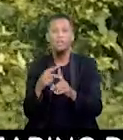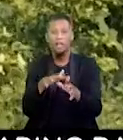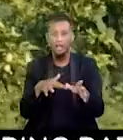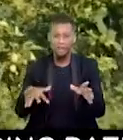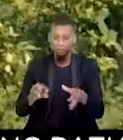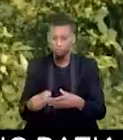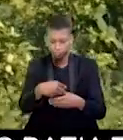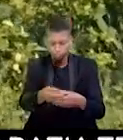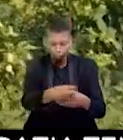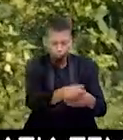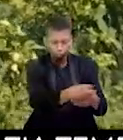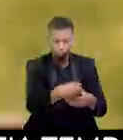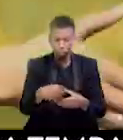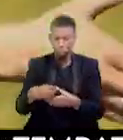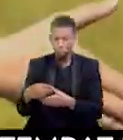Permisi, Bapak.